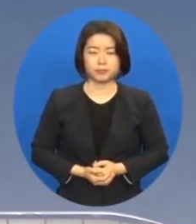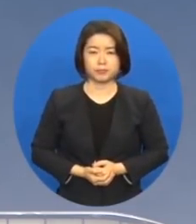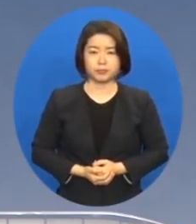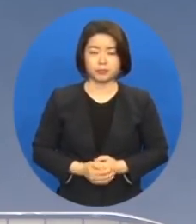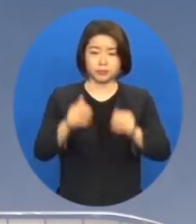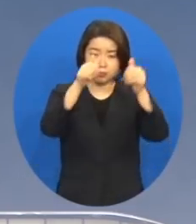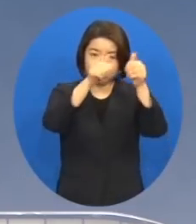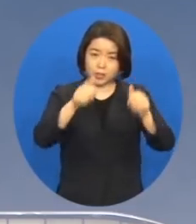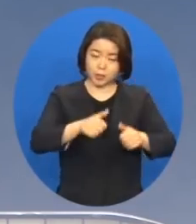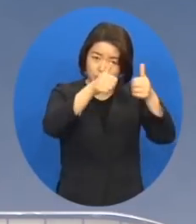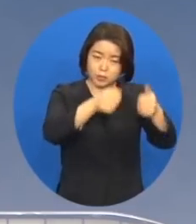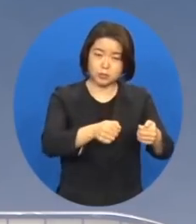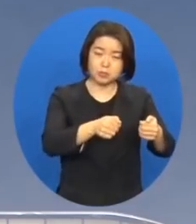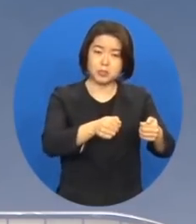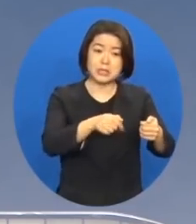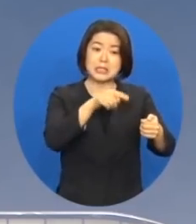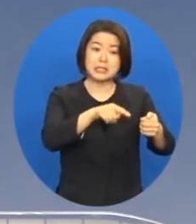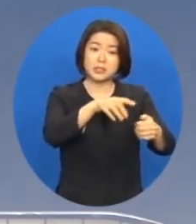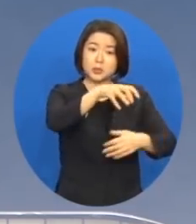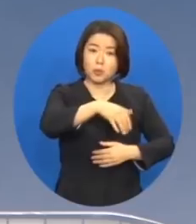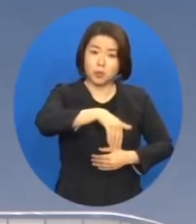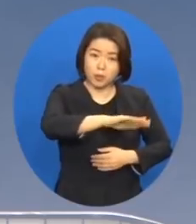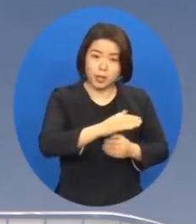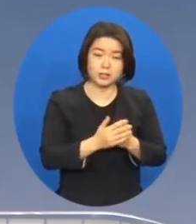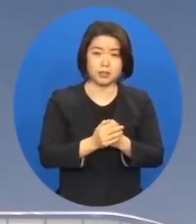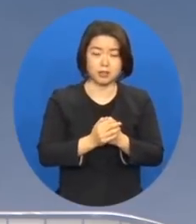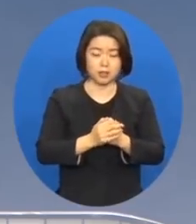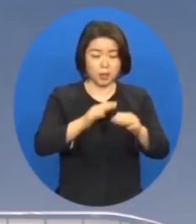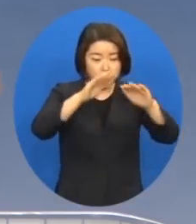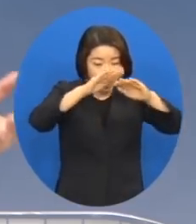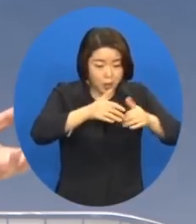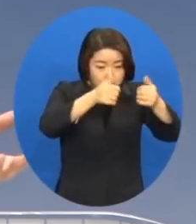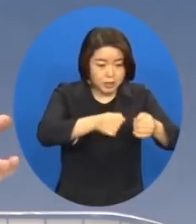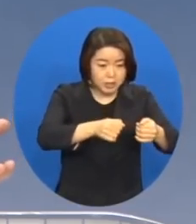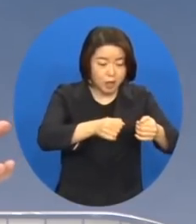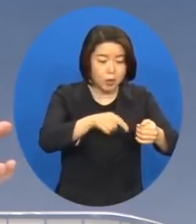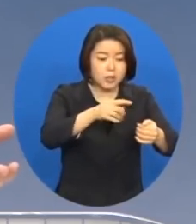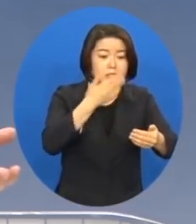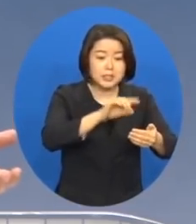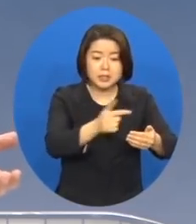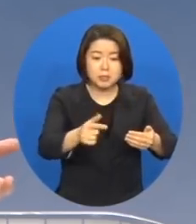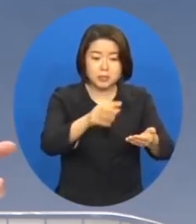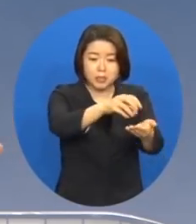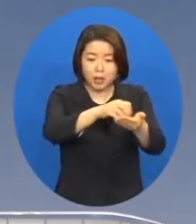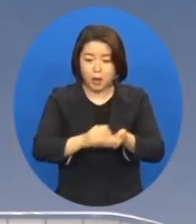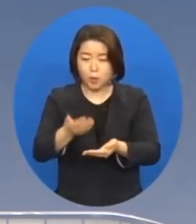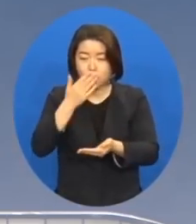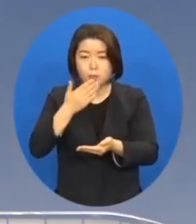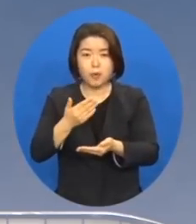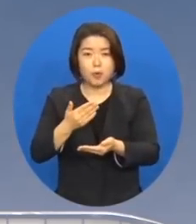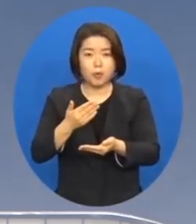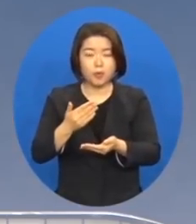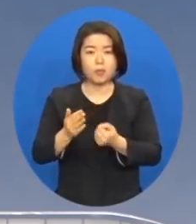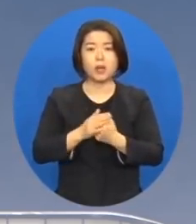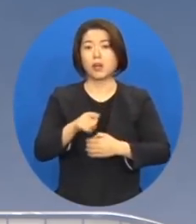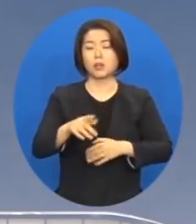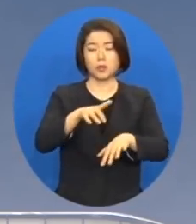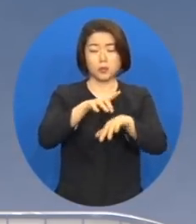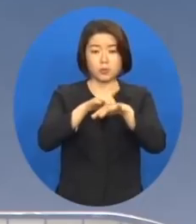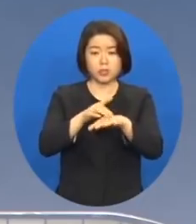우상 숭배하는 신전에 가서 거기서 제사하고 그 음식을 같이 나누어 먹고 그건